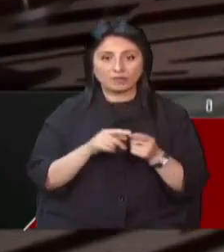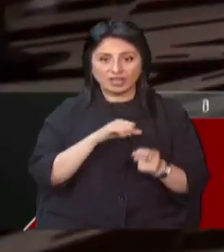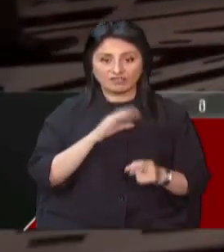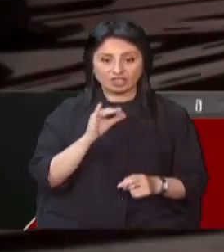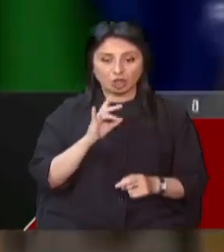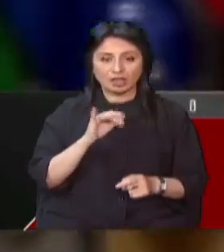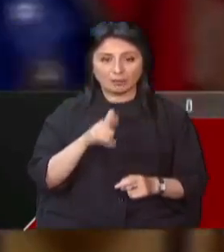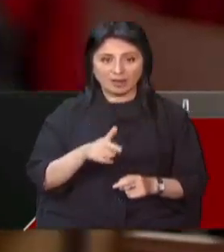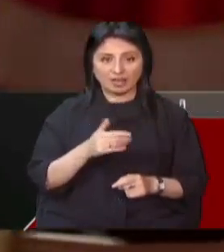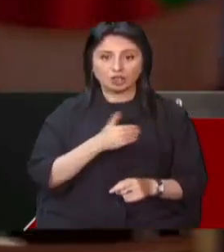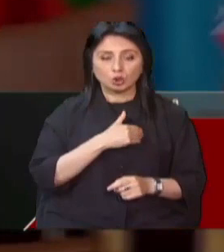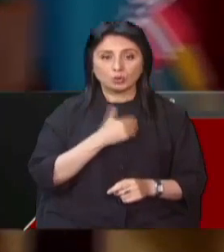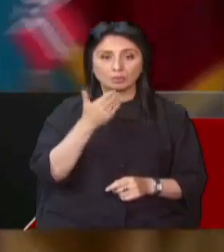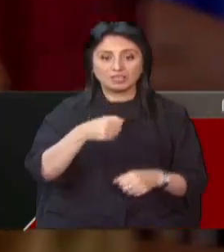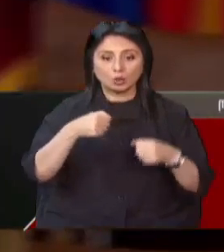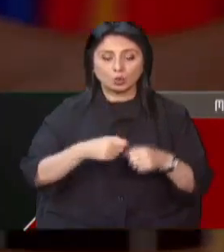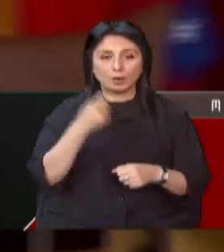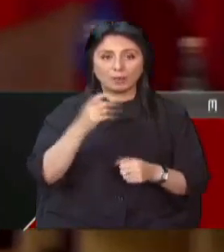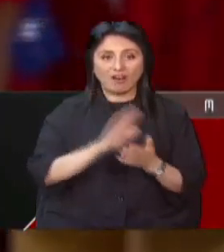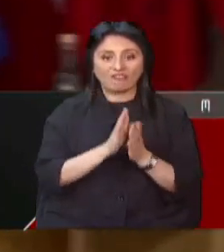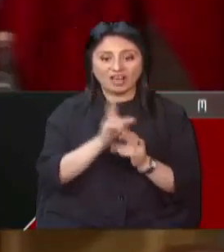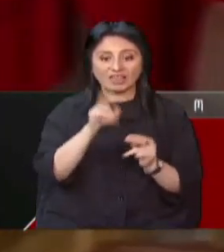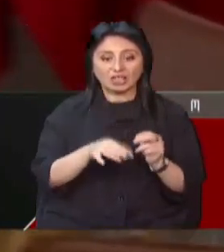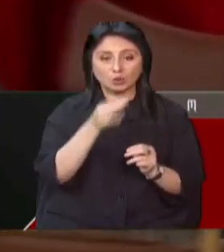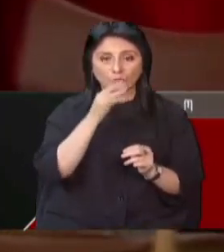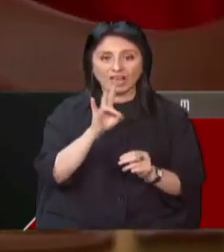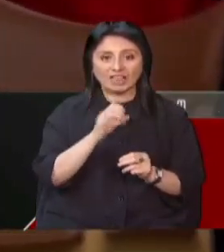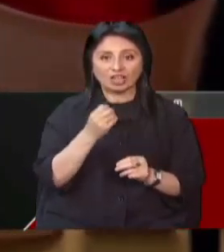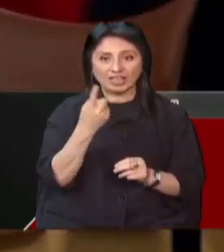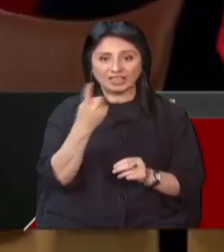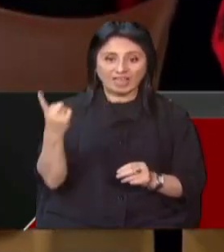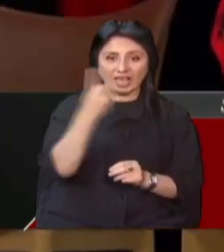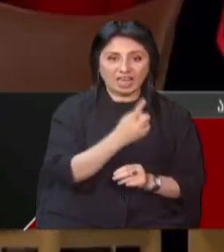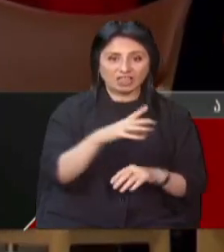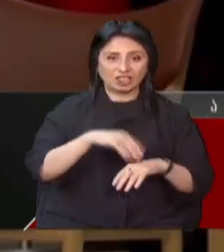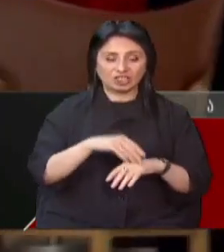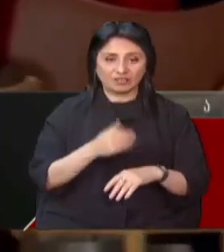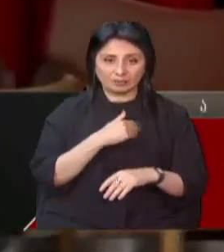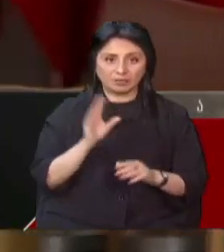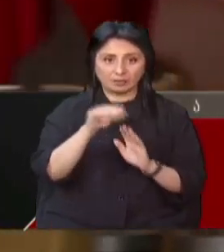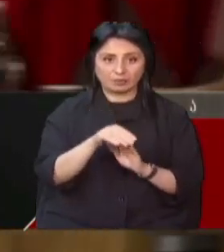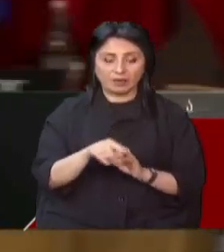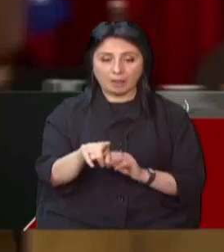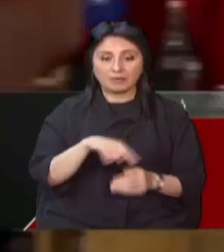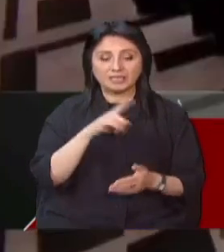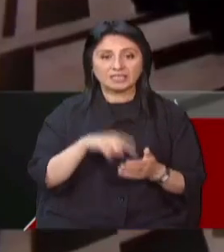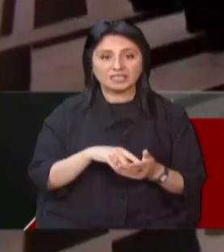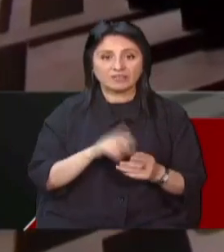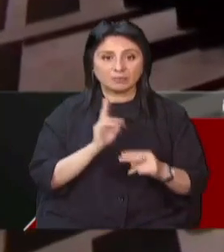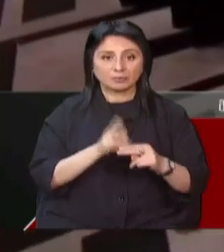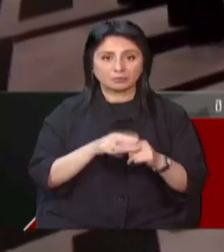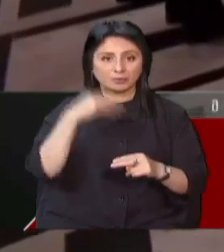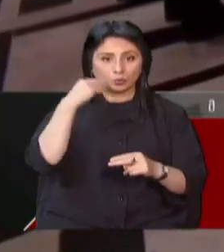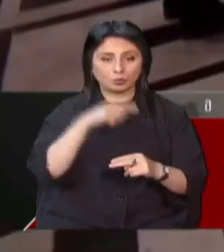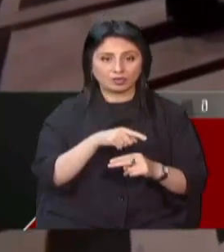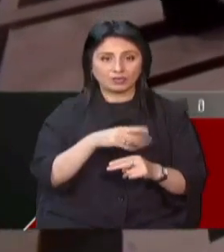თავად სტოლტენბერგსაც სურთ, რომ მისი უფლებამოსილების ვადის დასრულებამდე ნატოს კიდევ ერთი ქვეყანა შვედეთი შეუერთდეს, თუმცა ამ საკითხზე დაბრკოლებას